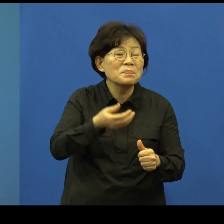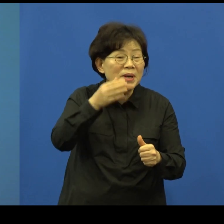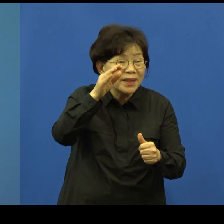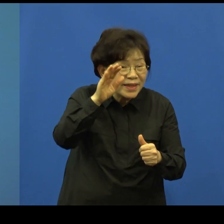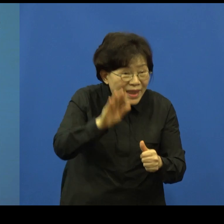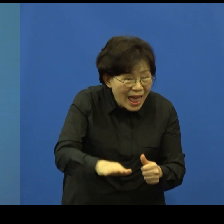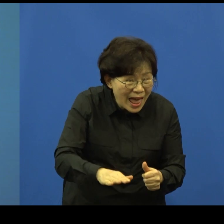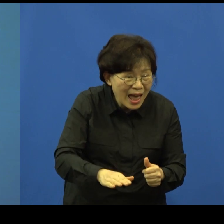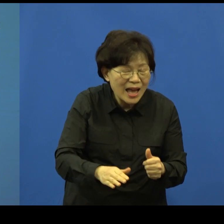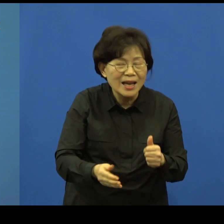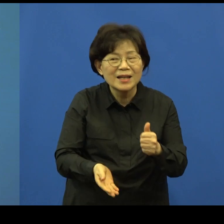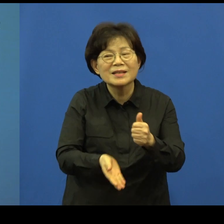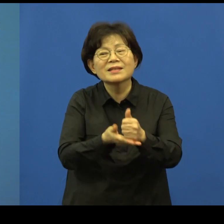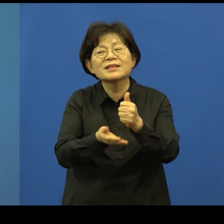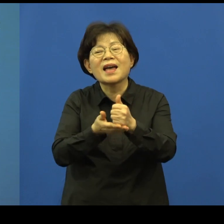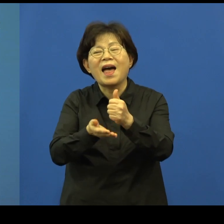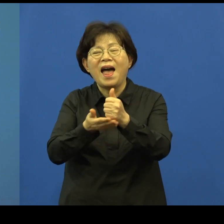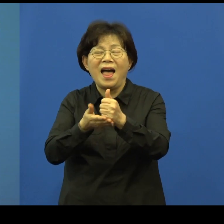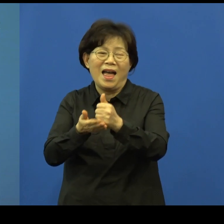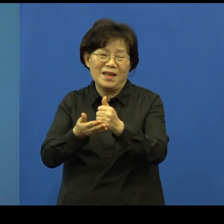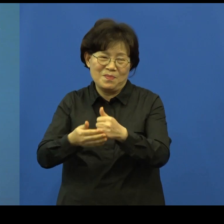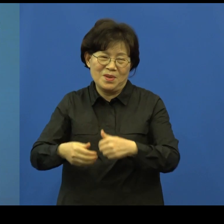여러분, 우리